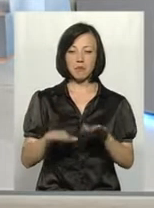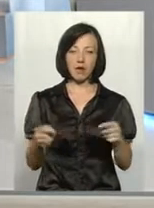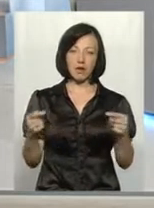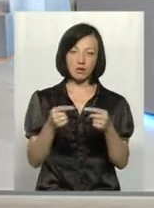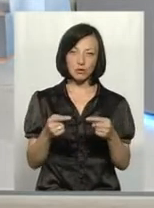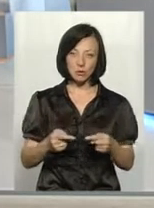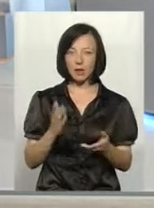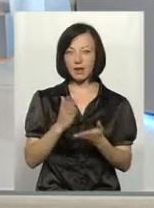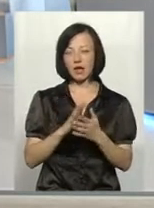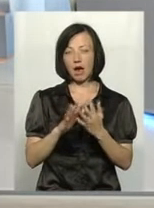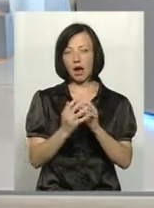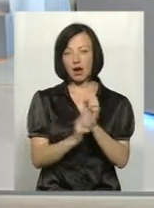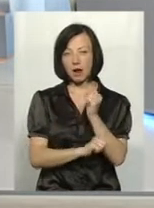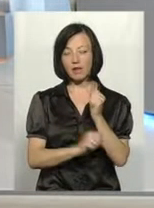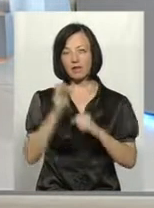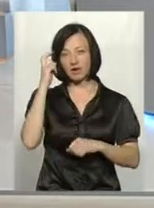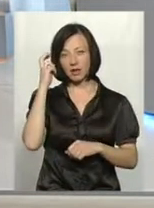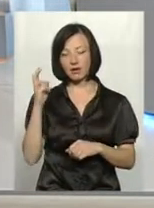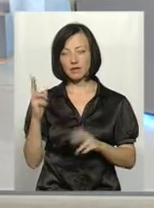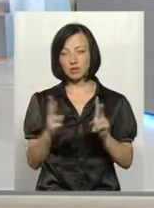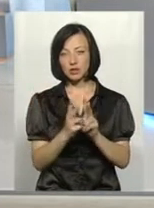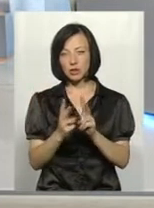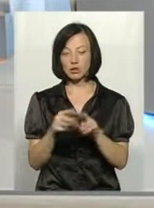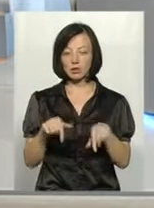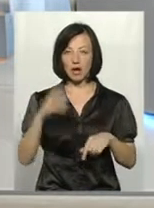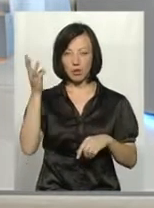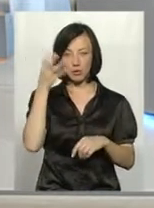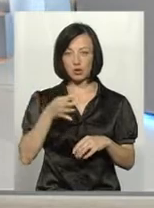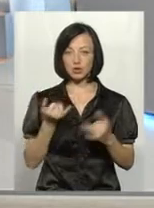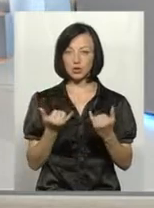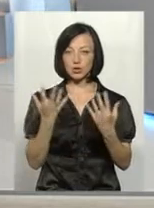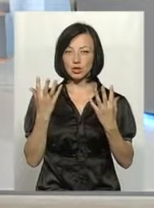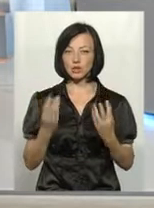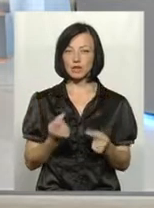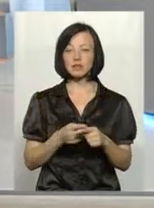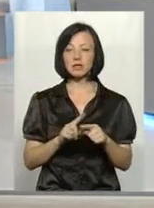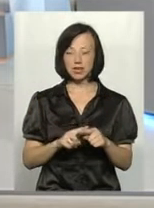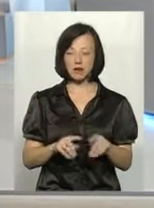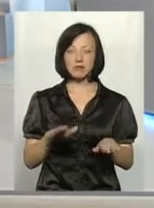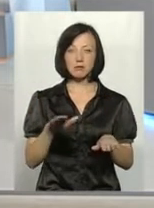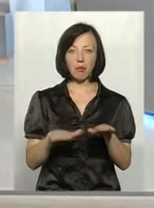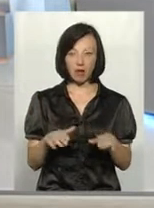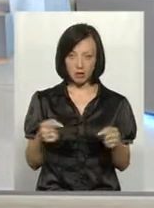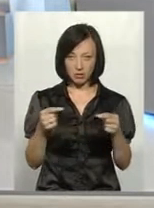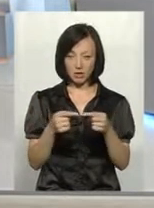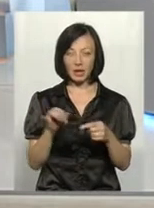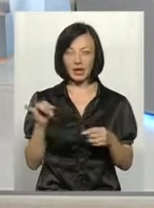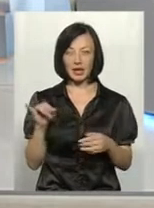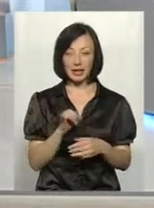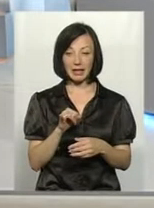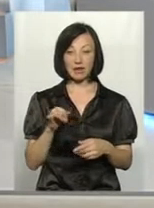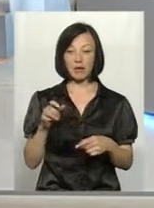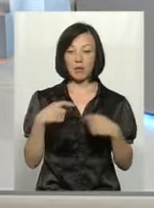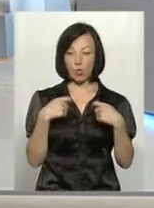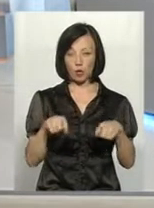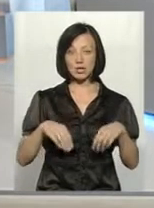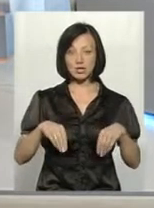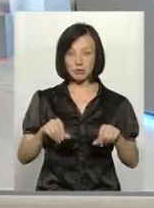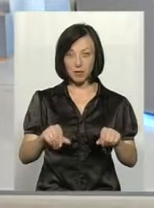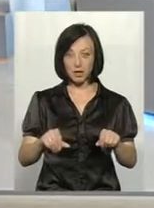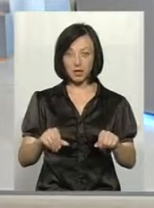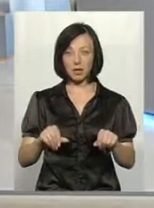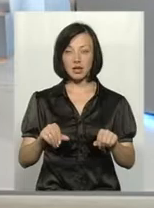Києві зустрічаємося, і тут, на Хмельниччині. На сьогоднішній день ця річ є збалансованою, і дестабілізація, от продаж землі, так, і